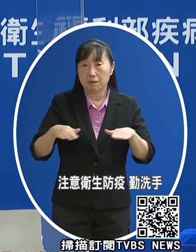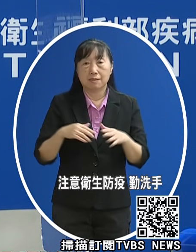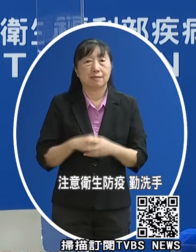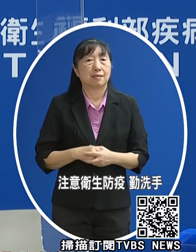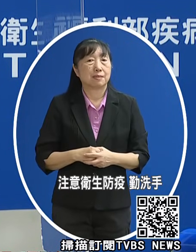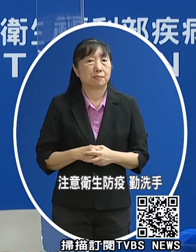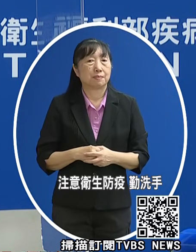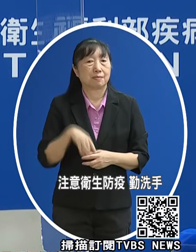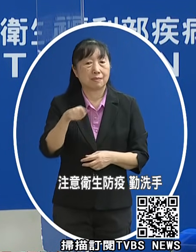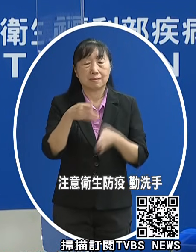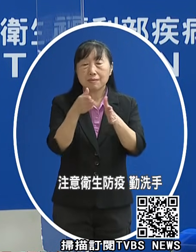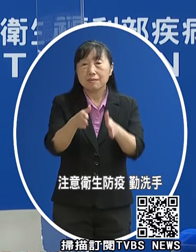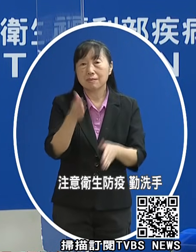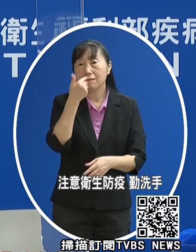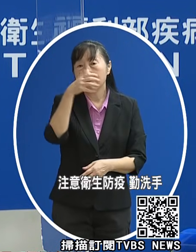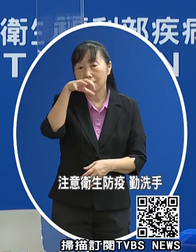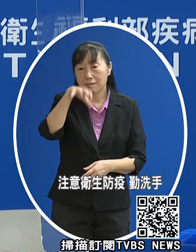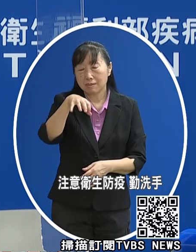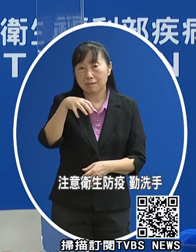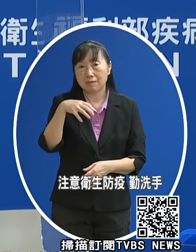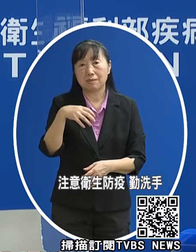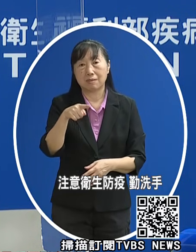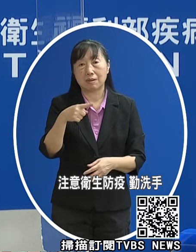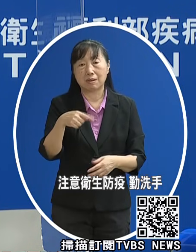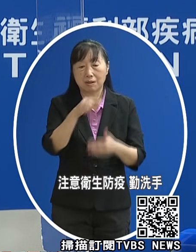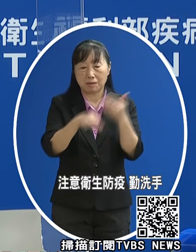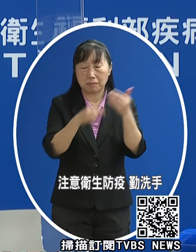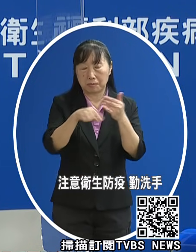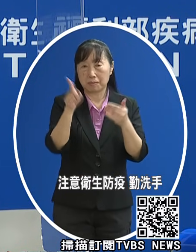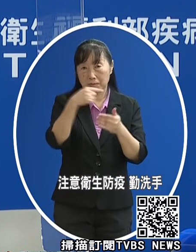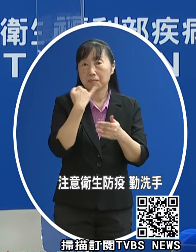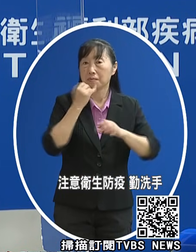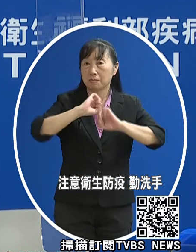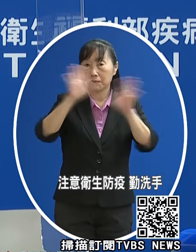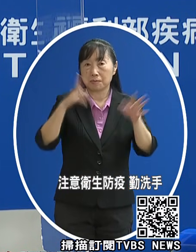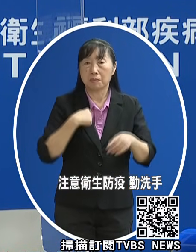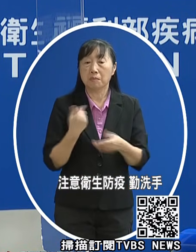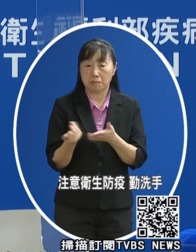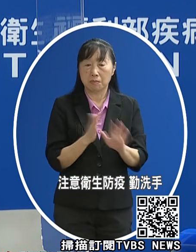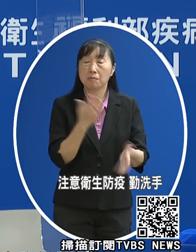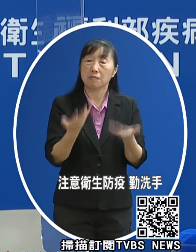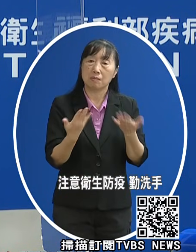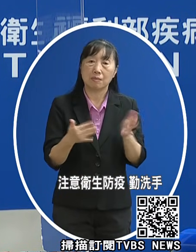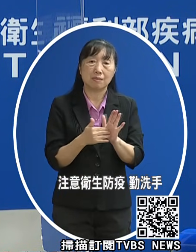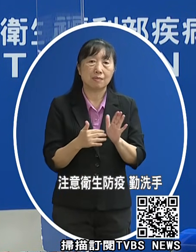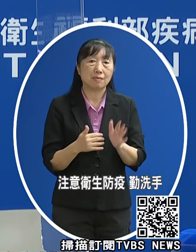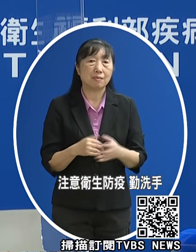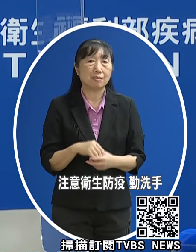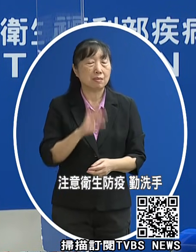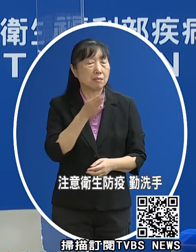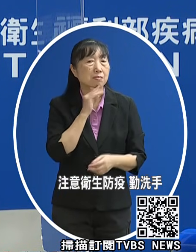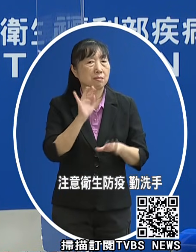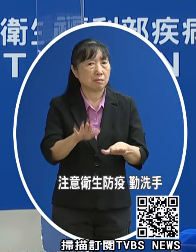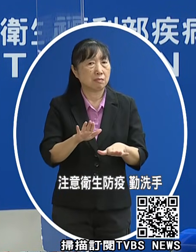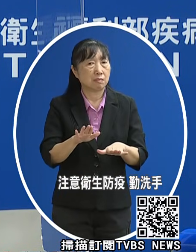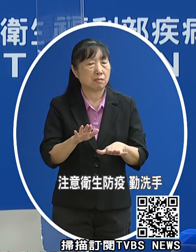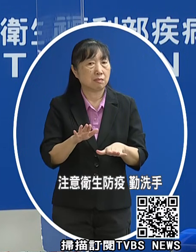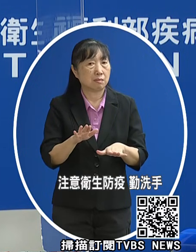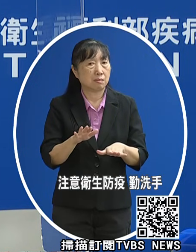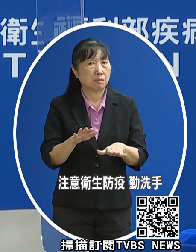个餐饮的这些相关的指引的公布，我们也准备的差不多了。那不过现在